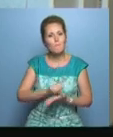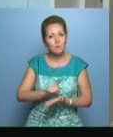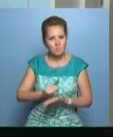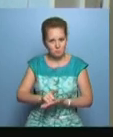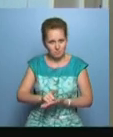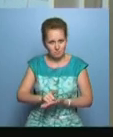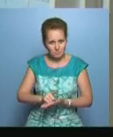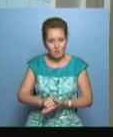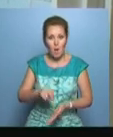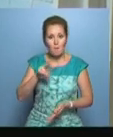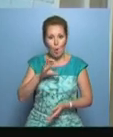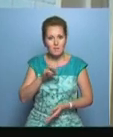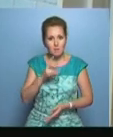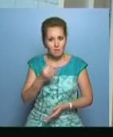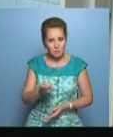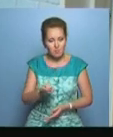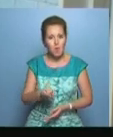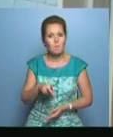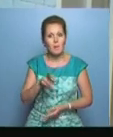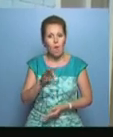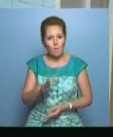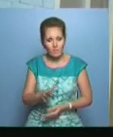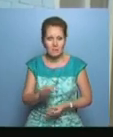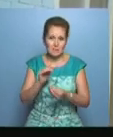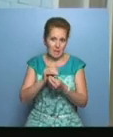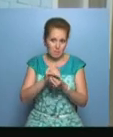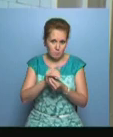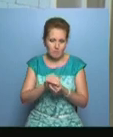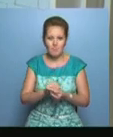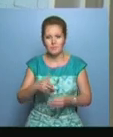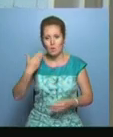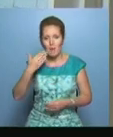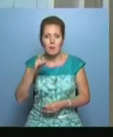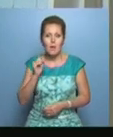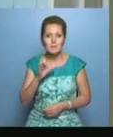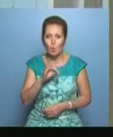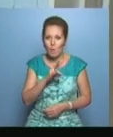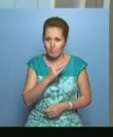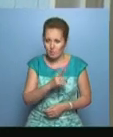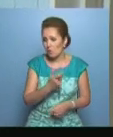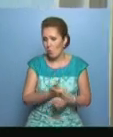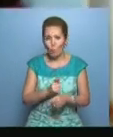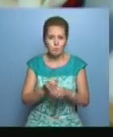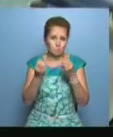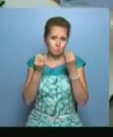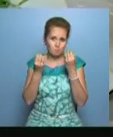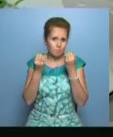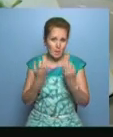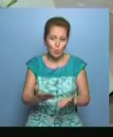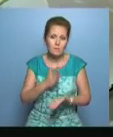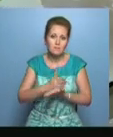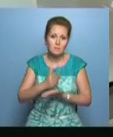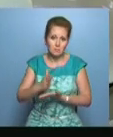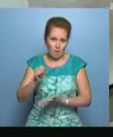кормим? Постный плов с грибочками и рассольник. И еще очень простая